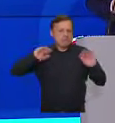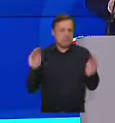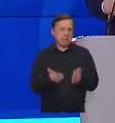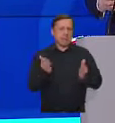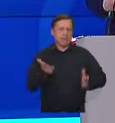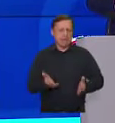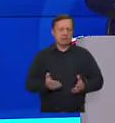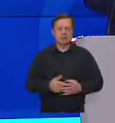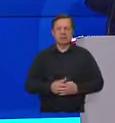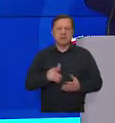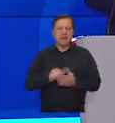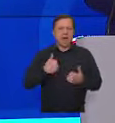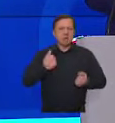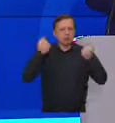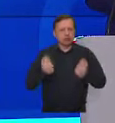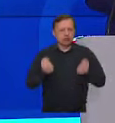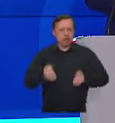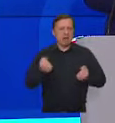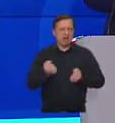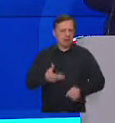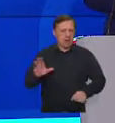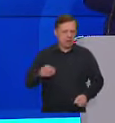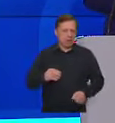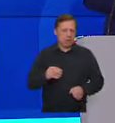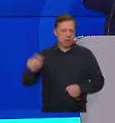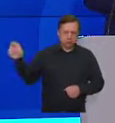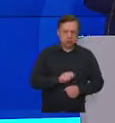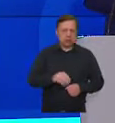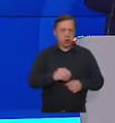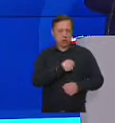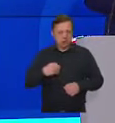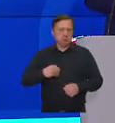były na uciążliwość przyjazdu do Polski.